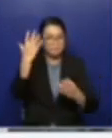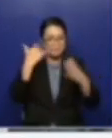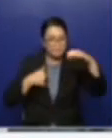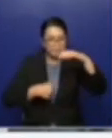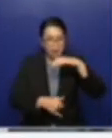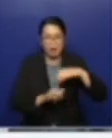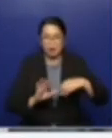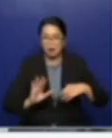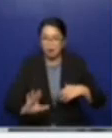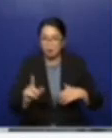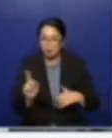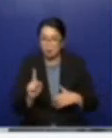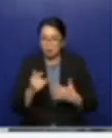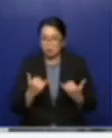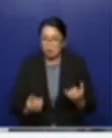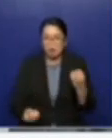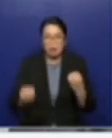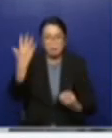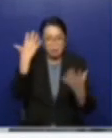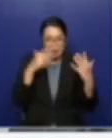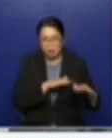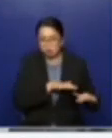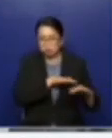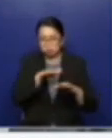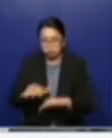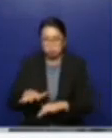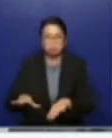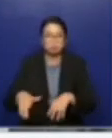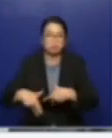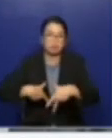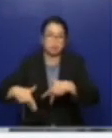ยวนี้ป่าลุกประชาชนน